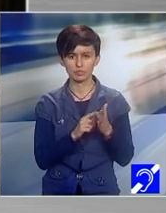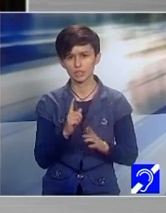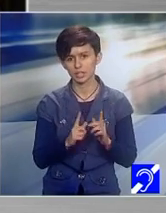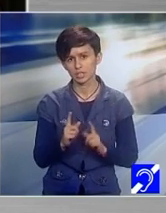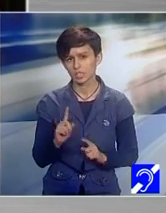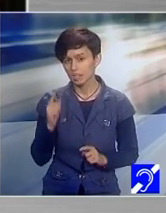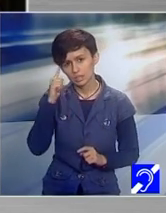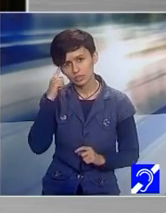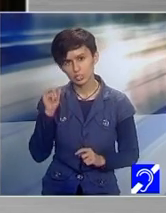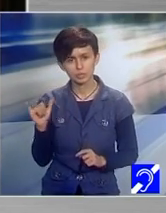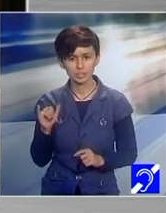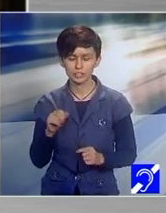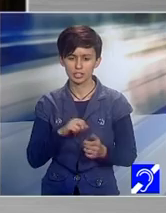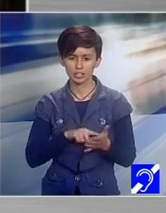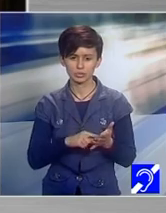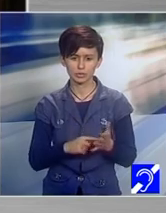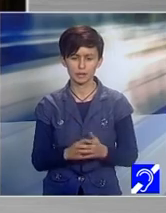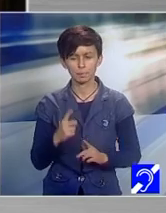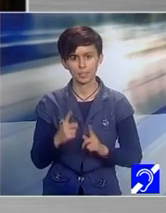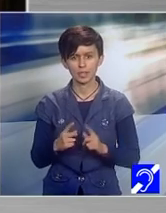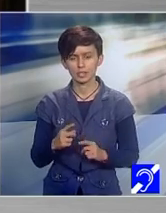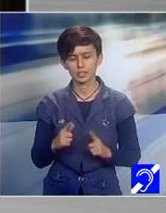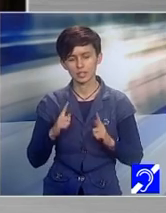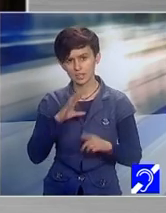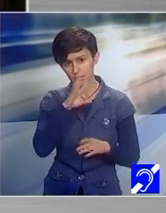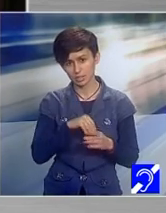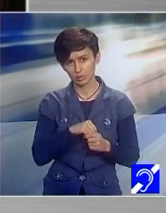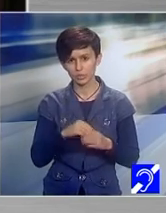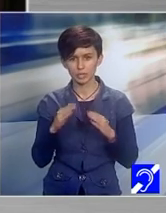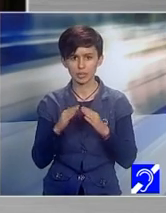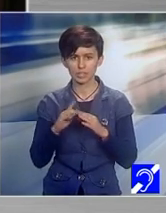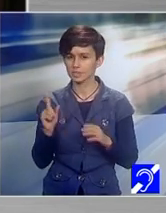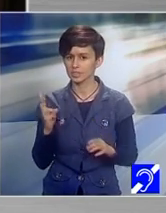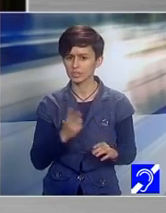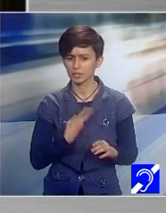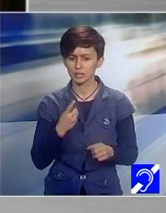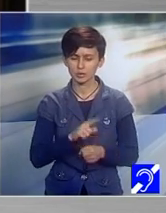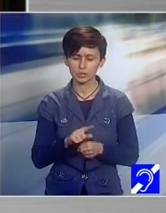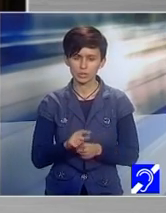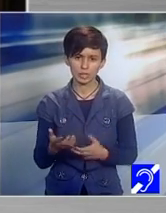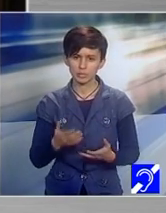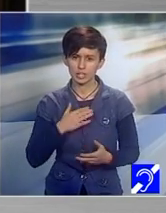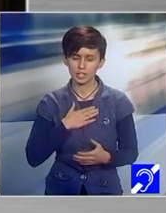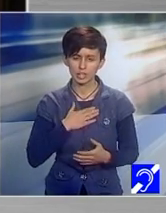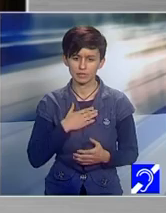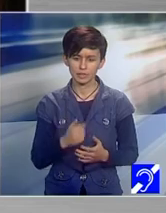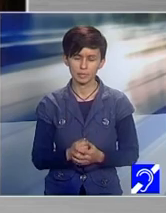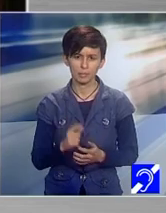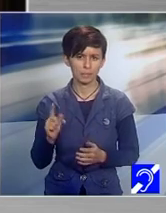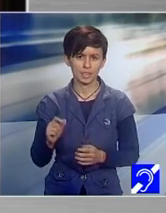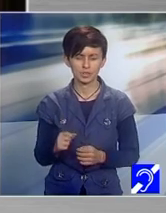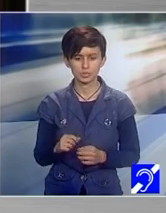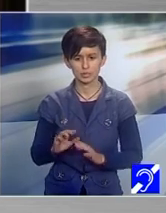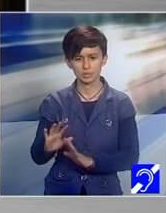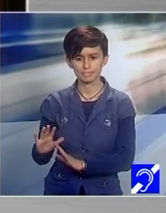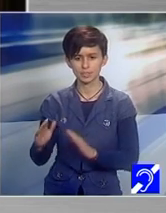locuim la casă, să nu ne lăudăm cu lucrurile pe care le avem, să nu lăsăm o casă stingheră pentru o perioadă mai